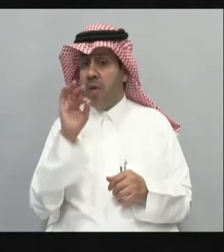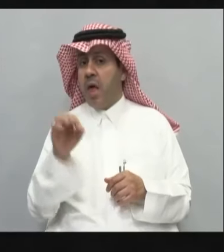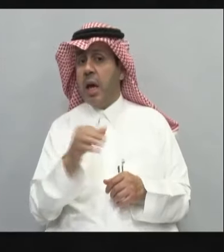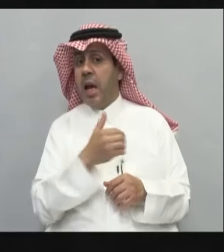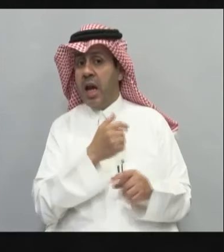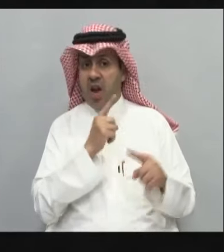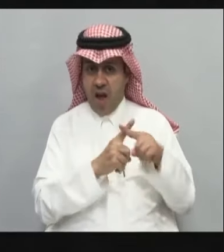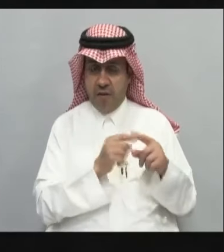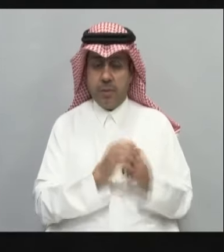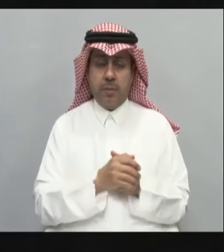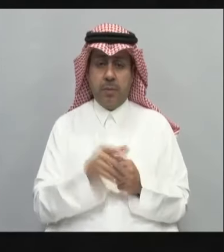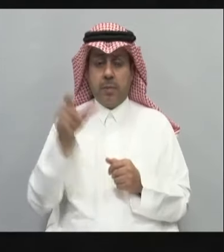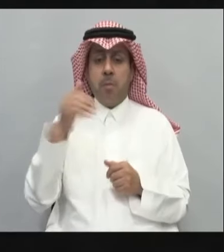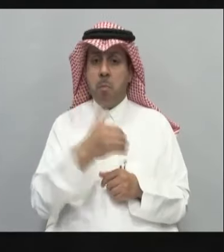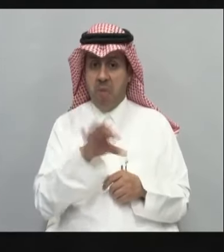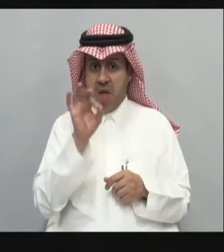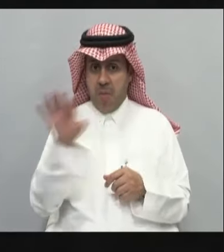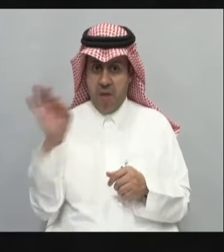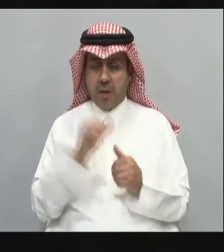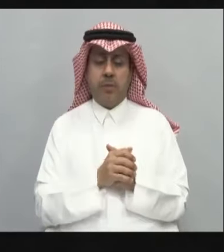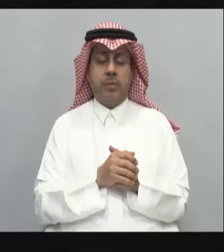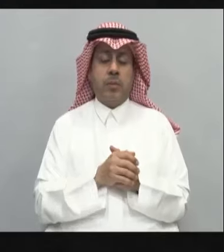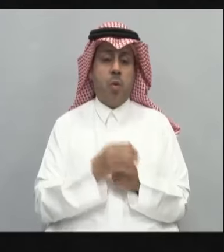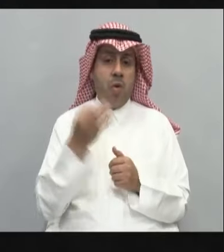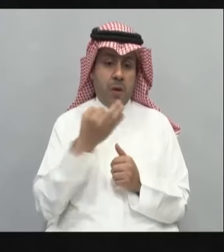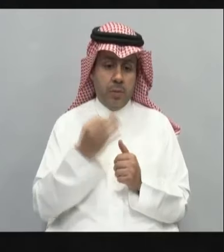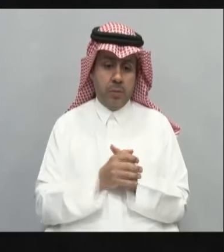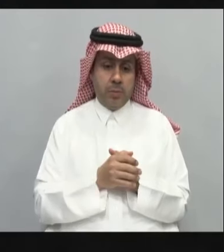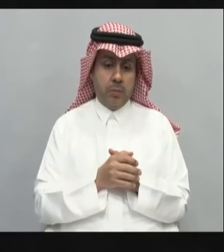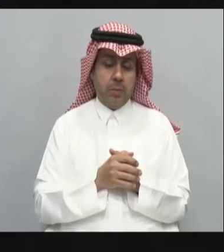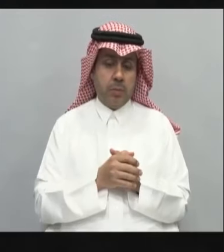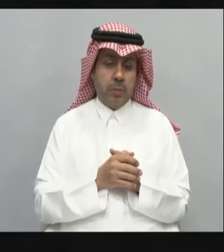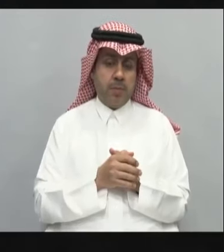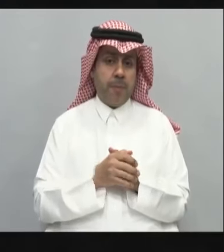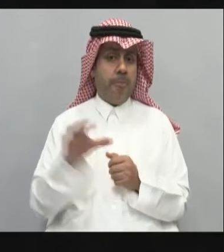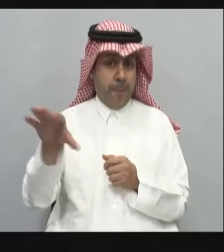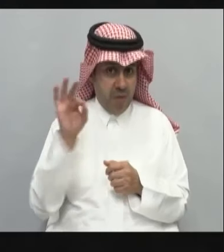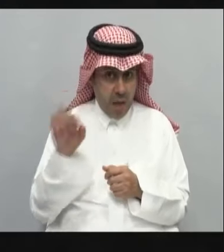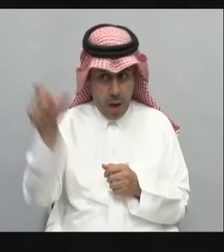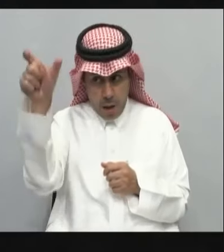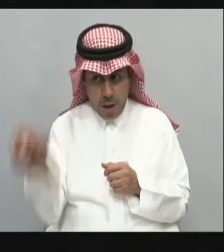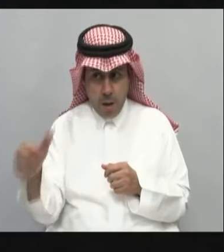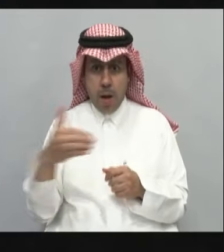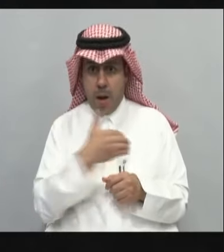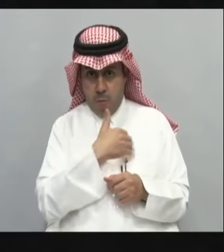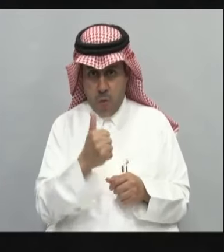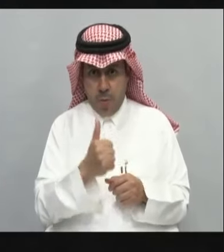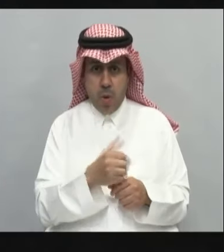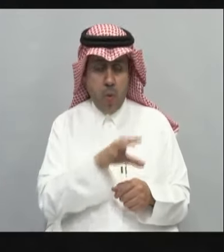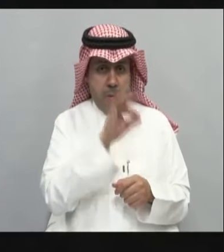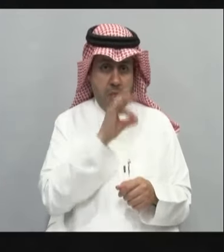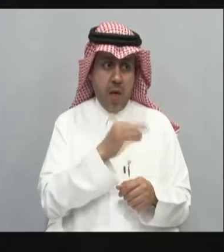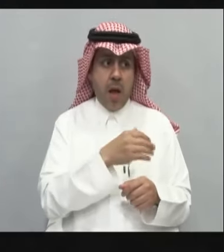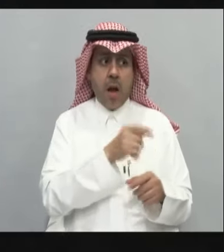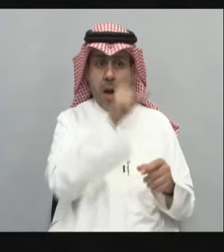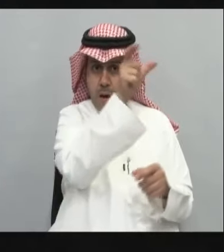للكافر وذكرنا ما ضربه عليه الصلاه والسلام في ان ما يصيب المؤمن